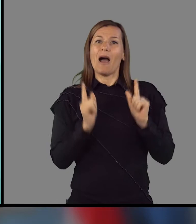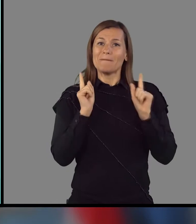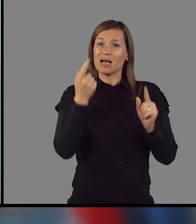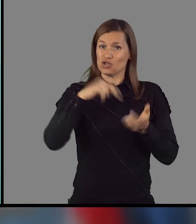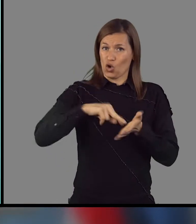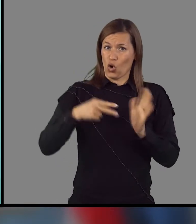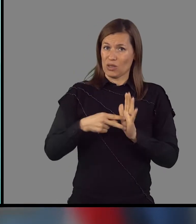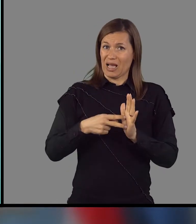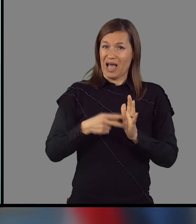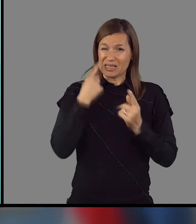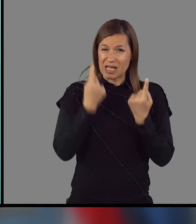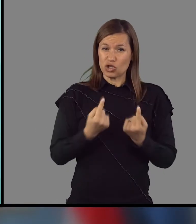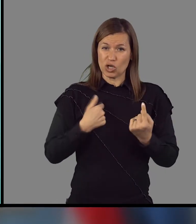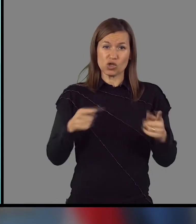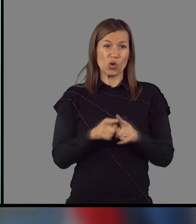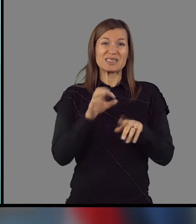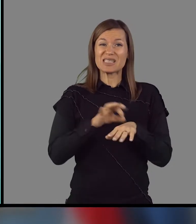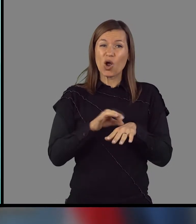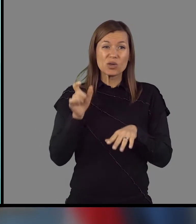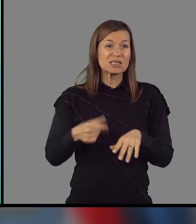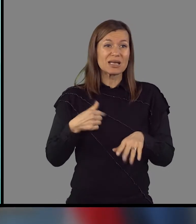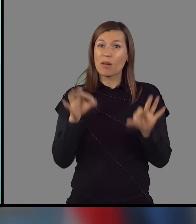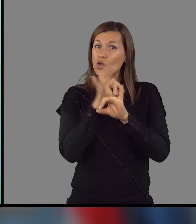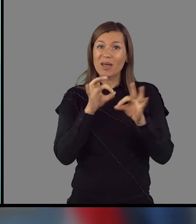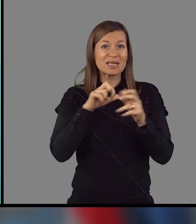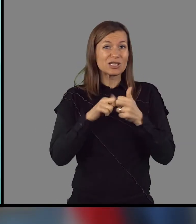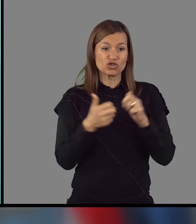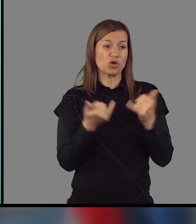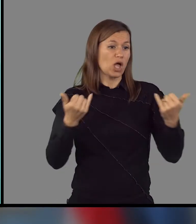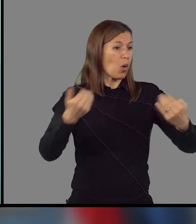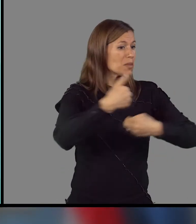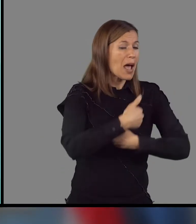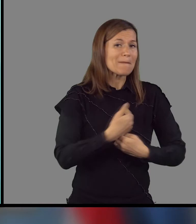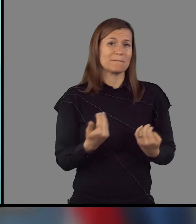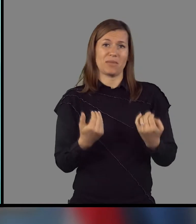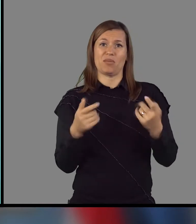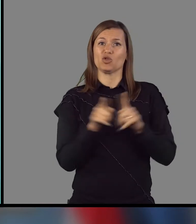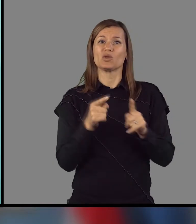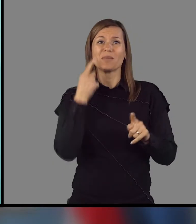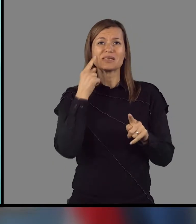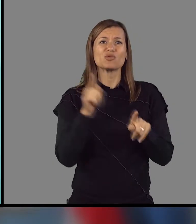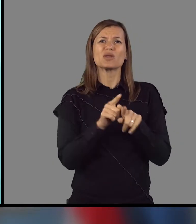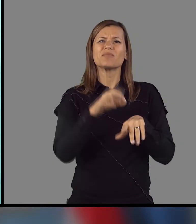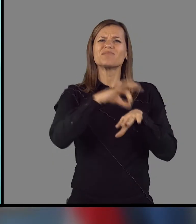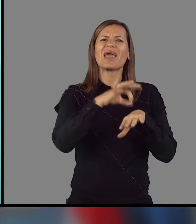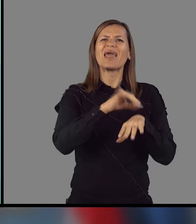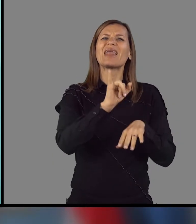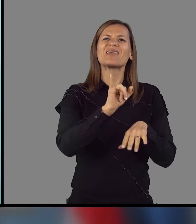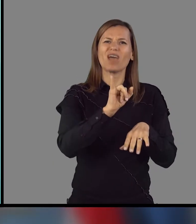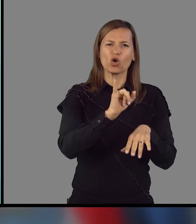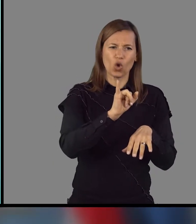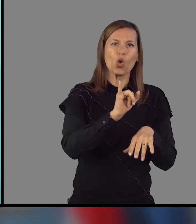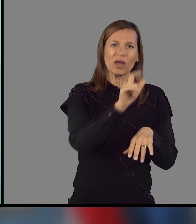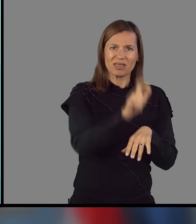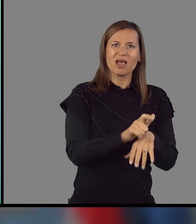strokovnega stališča. Jaz kot zdravnica nimam nobenih težav, da jih zdajle objamem in tudi mislim, da je tudi